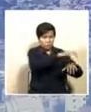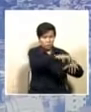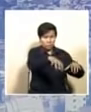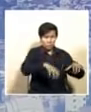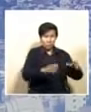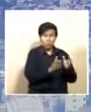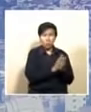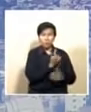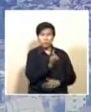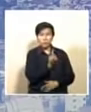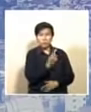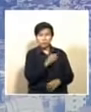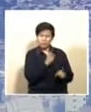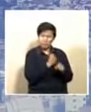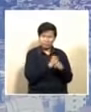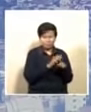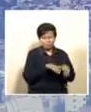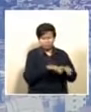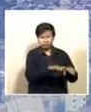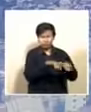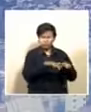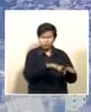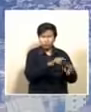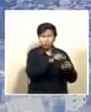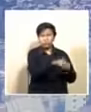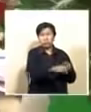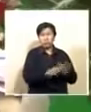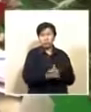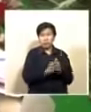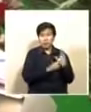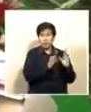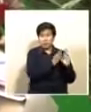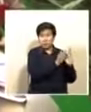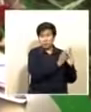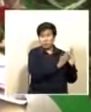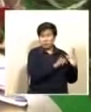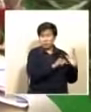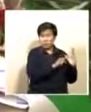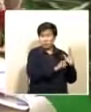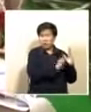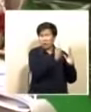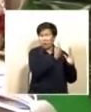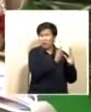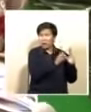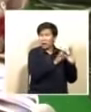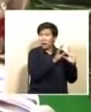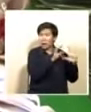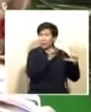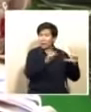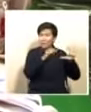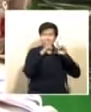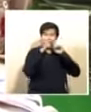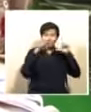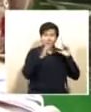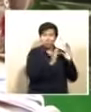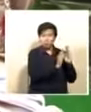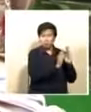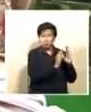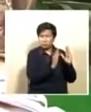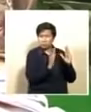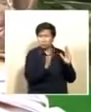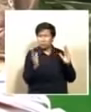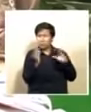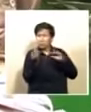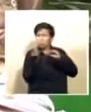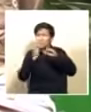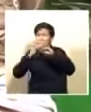ครับจะพบว่าตัวนัดส่งเองในช่วง21วัน27ถึง28มีนาคมนี้เราได้รับการจัดสรรไป